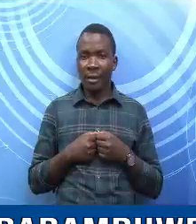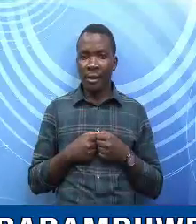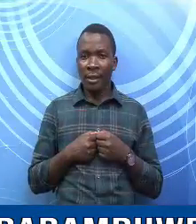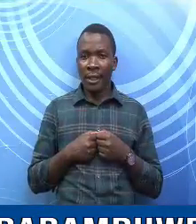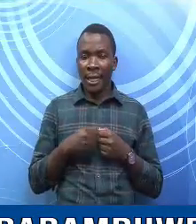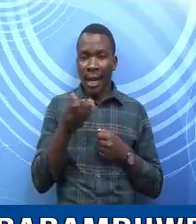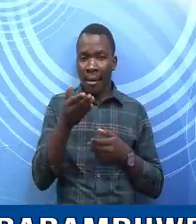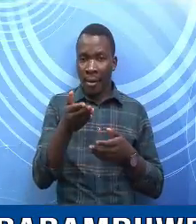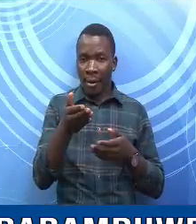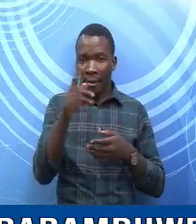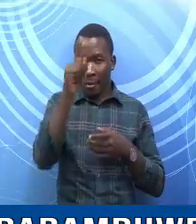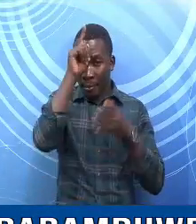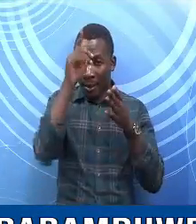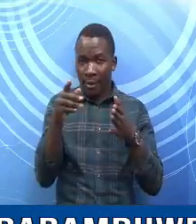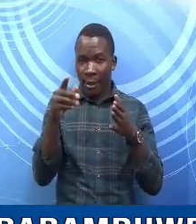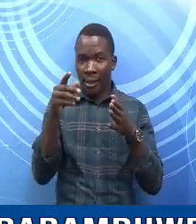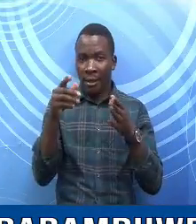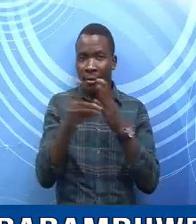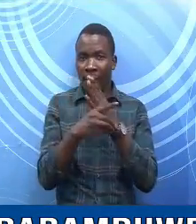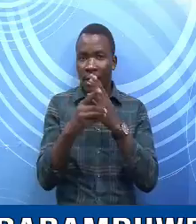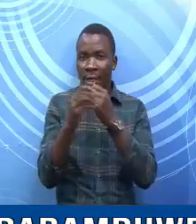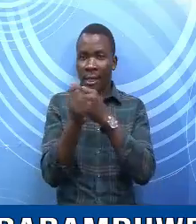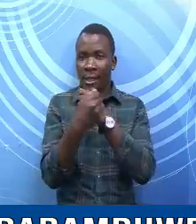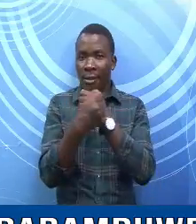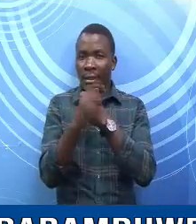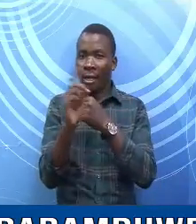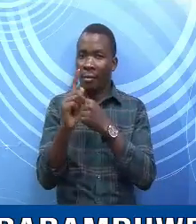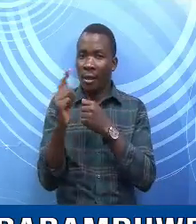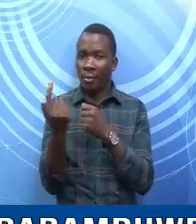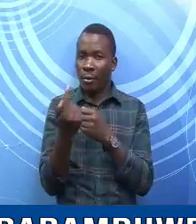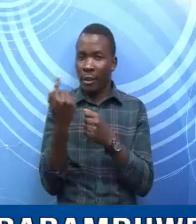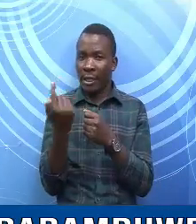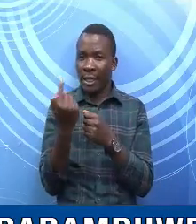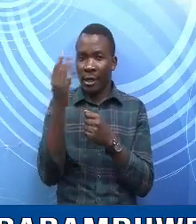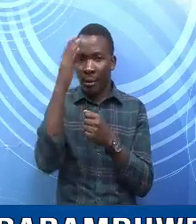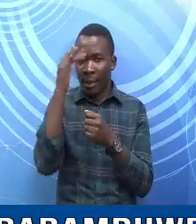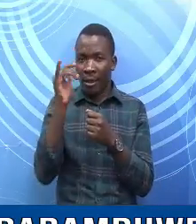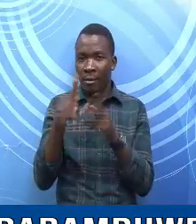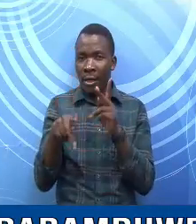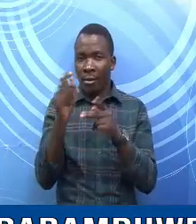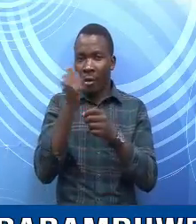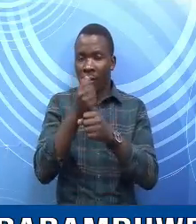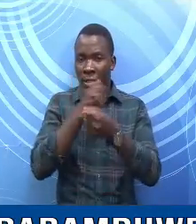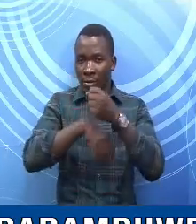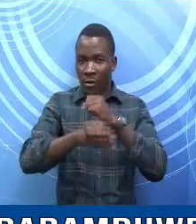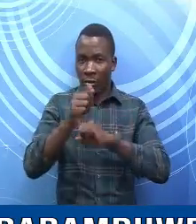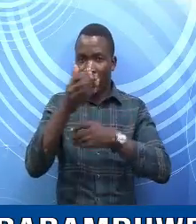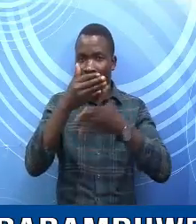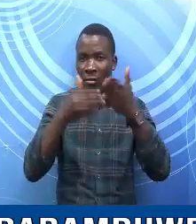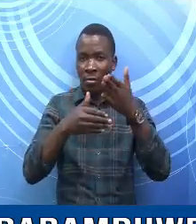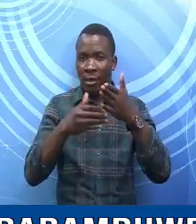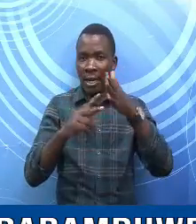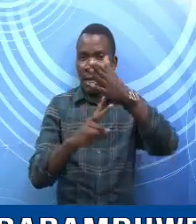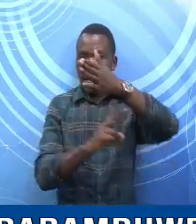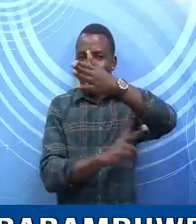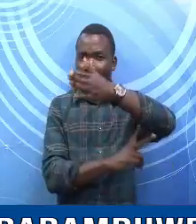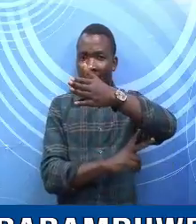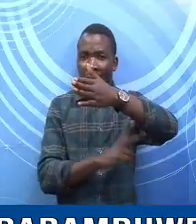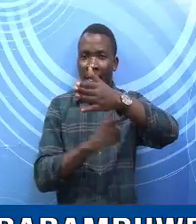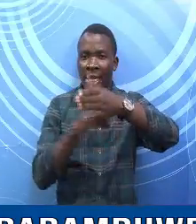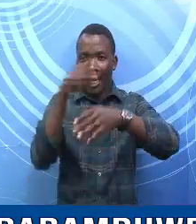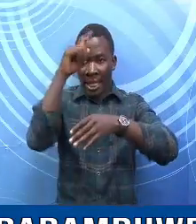Aba baturage bo mu karere ka Rubavu si bo bonyine bambuwe, kuko habakoze imirimo kubaka ikiraro cya Nyabugogo ahazwi nko kwa Mirimo,